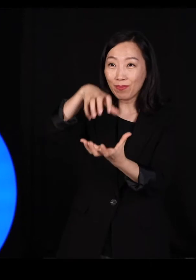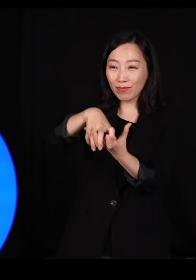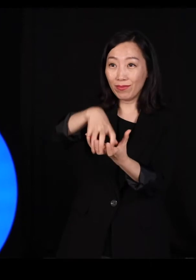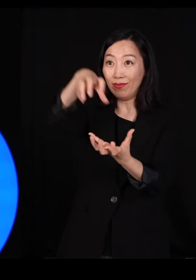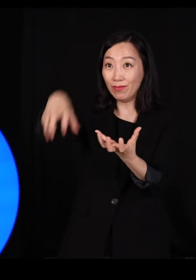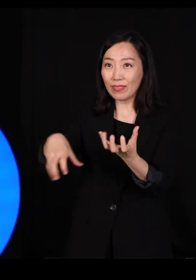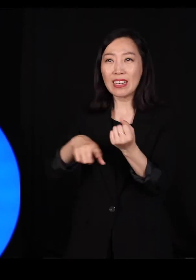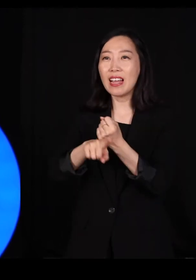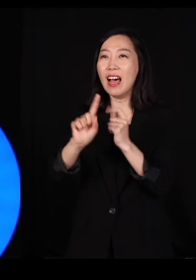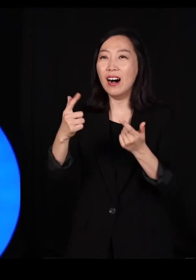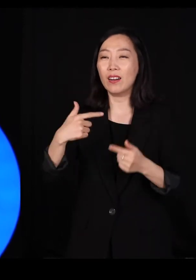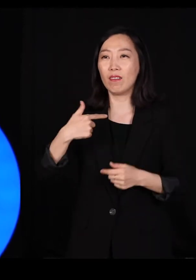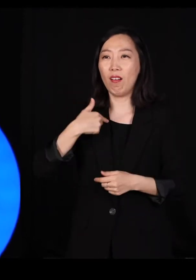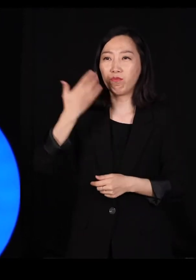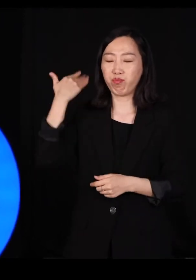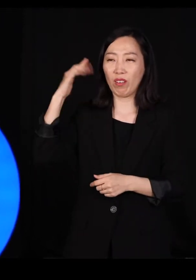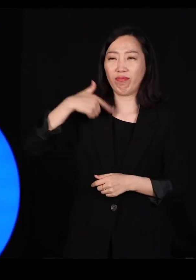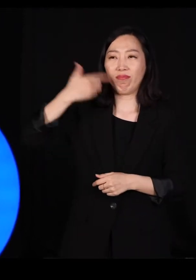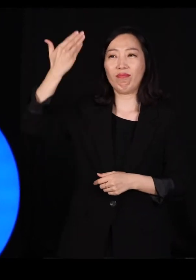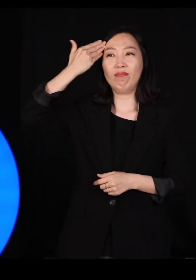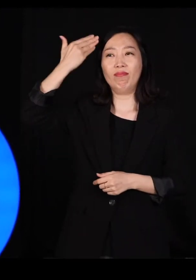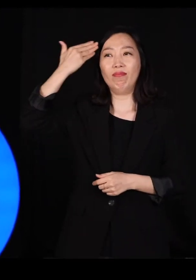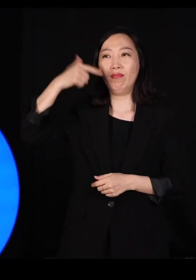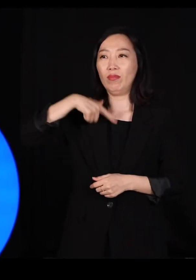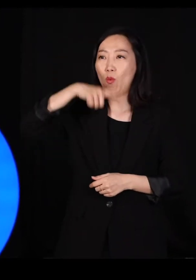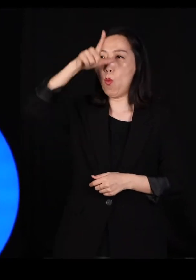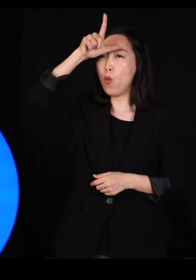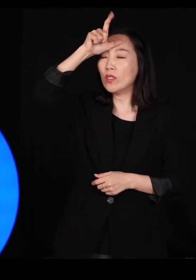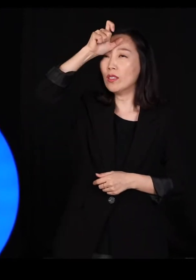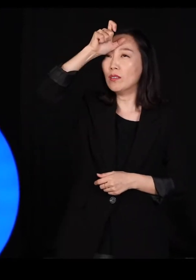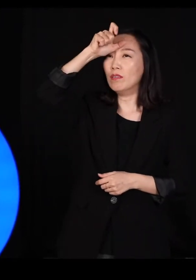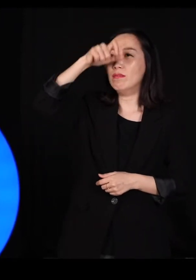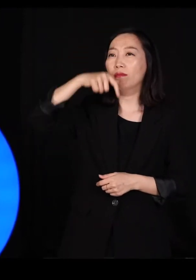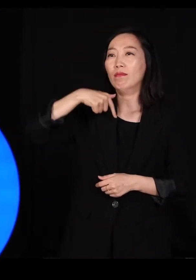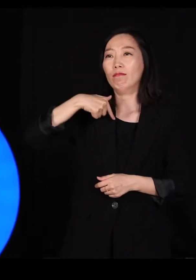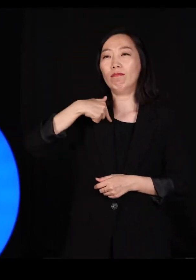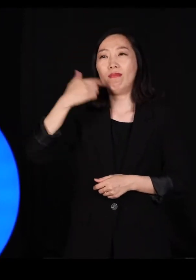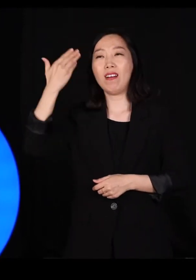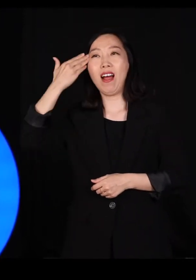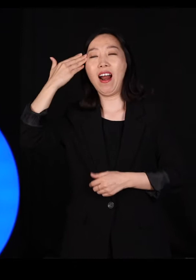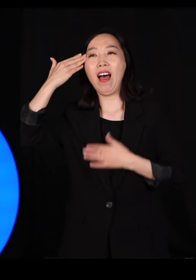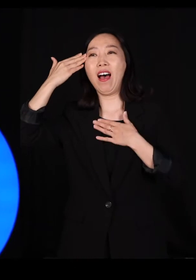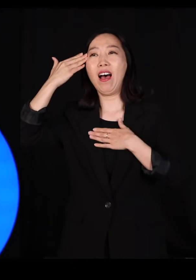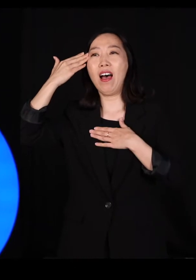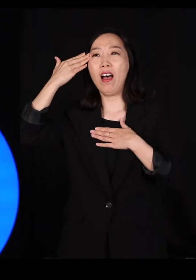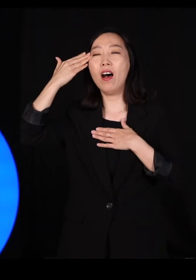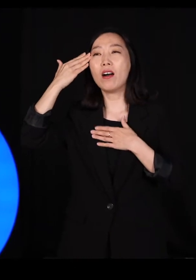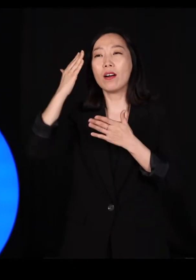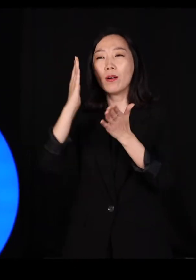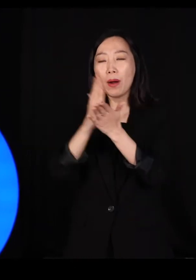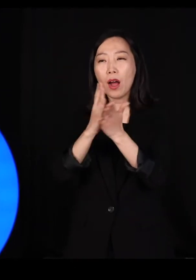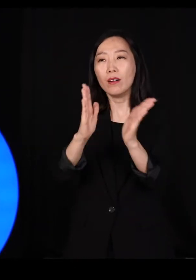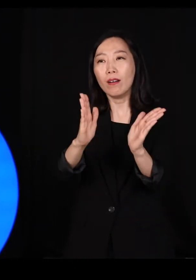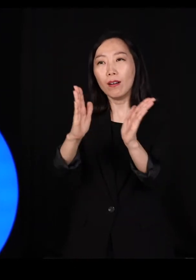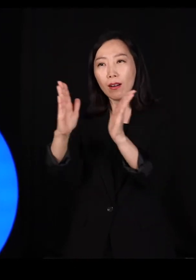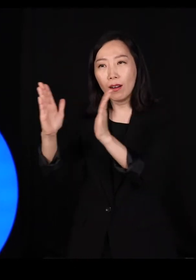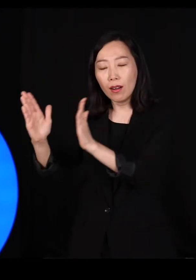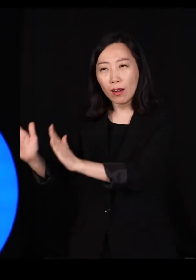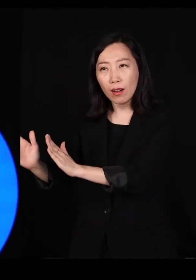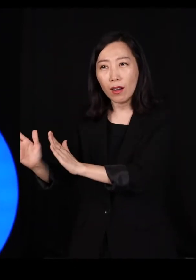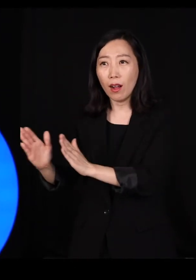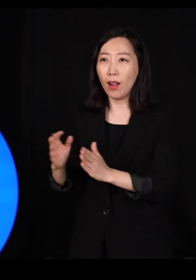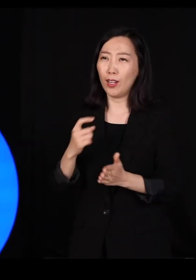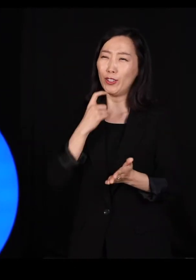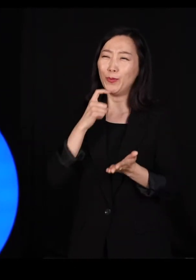게 아니라 내가 가지고 있는 어떤 프레임, 해석의 방식, 인지의 틀 이런 것을 좀 내려놓고